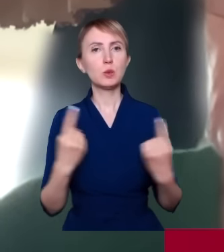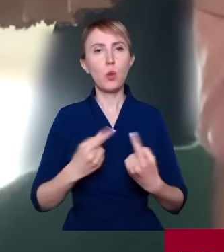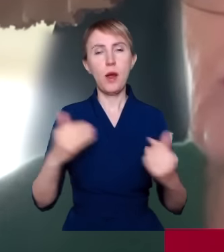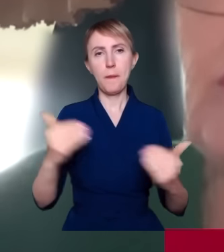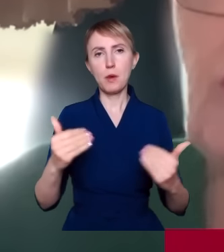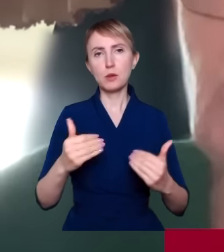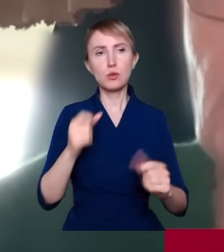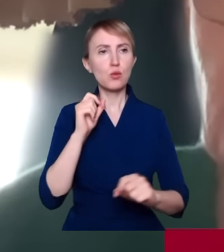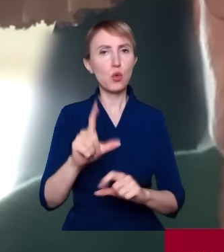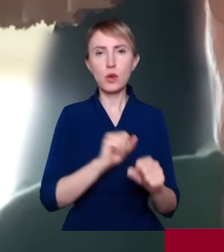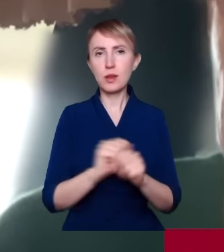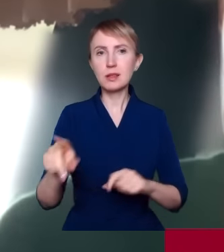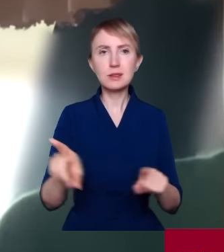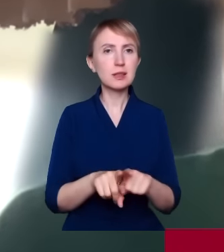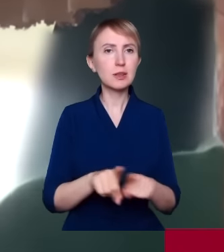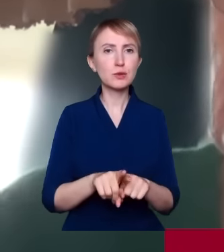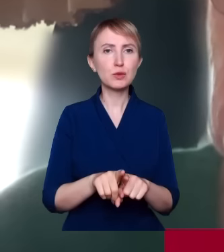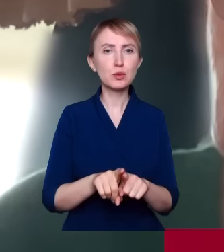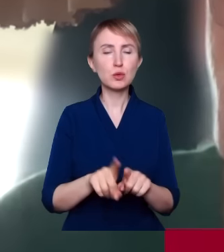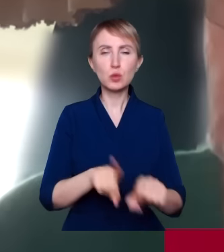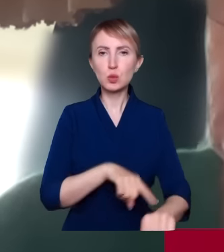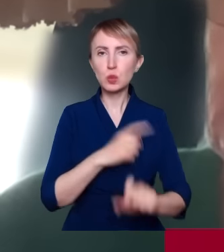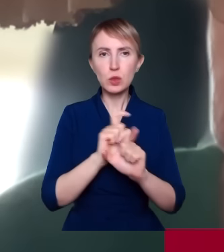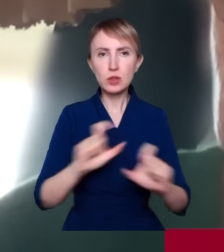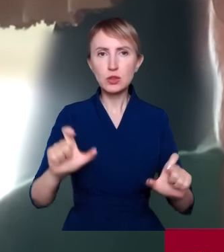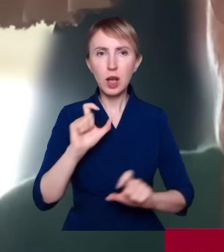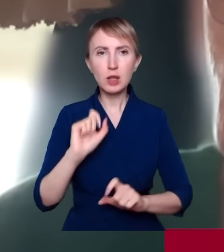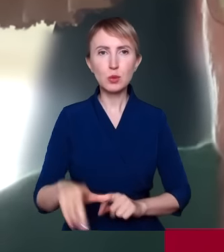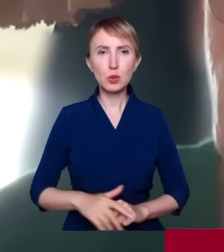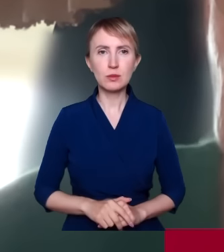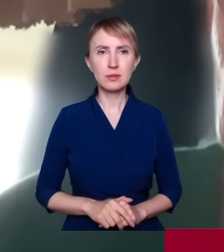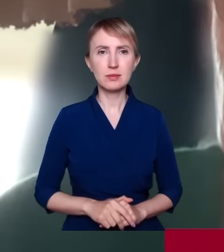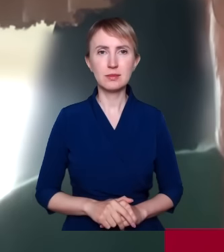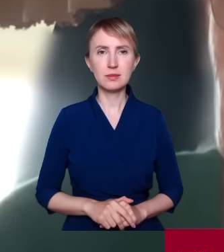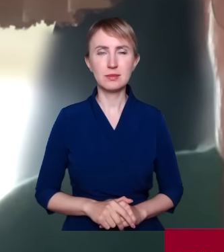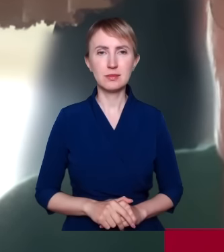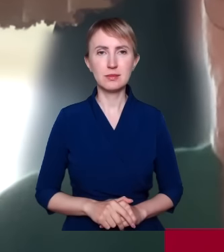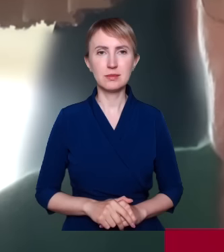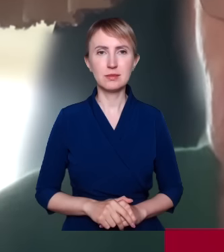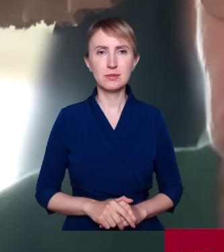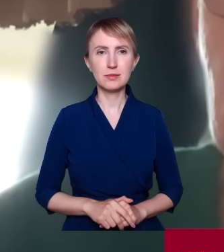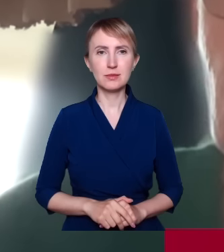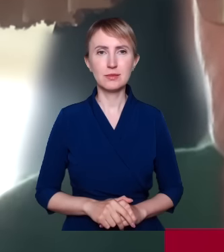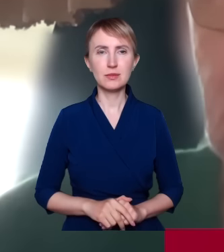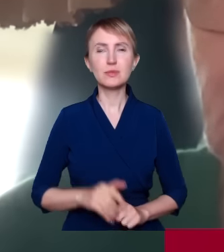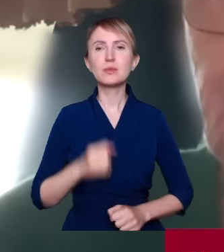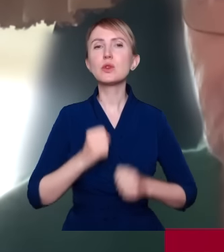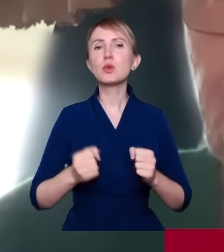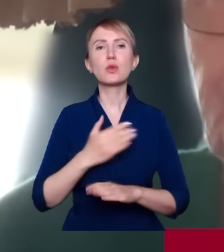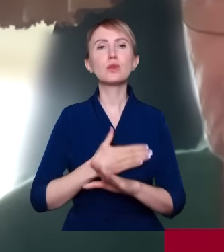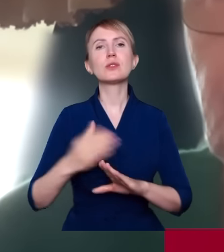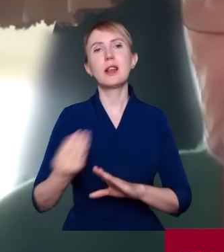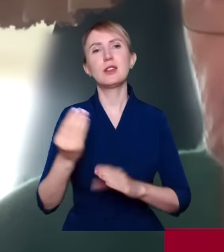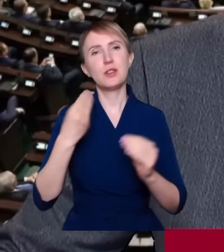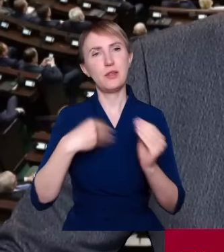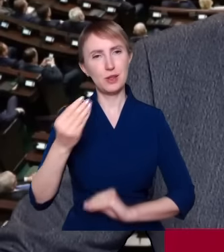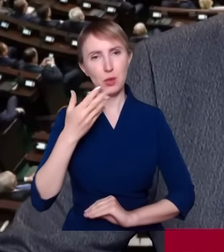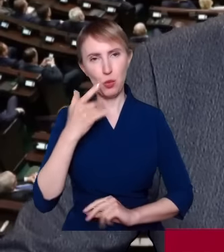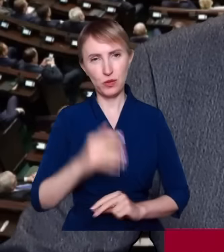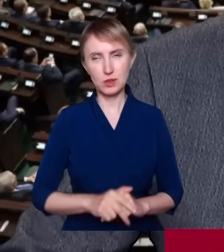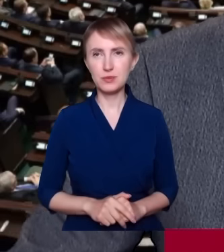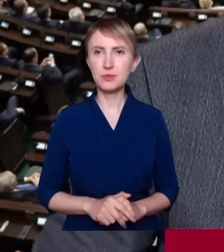przecież już od dłuższego czasu, więc trudno tutaj jeszcze o jakiś dalszy komentarz. A co to